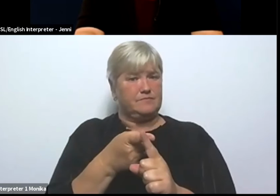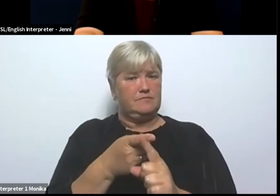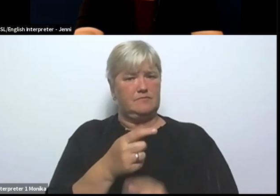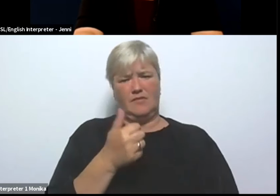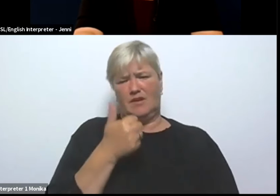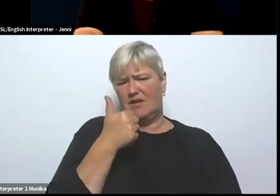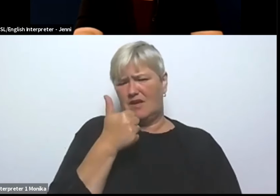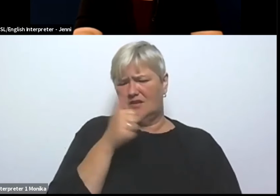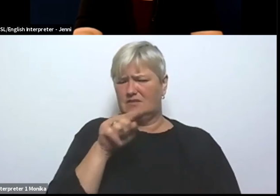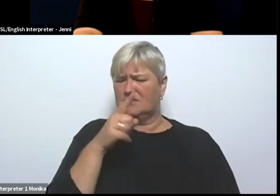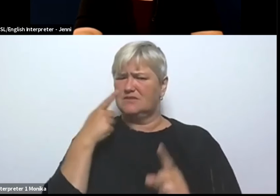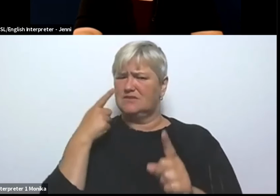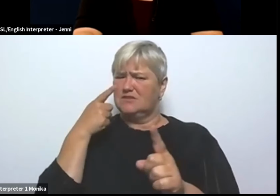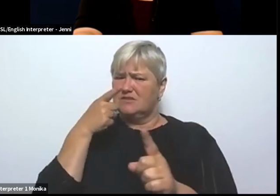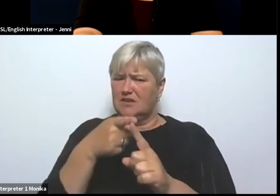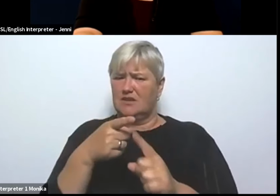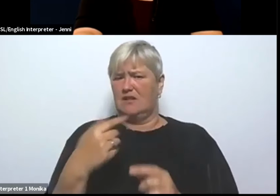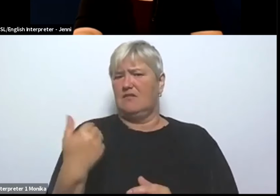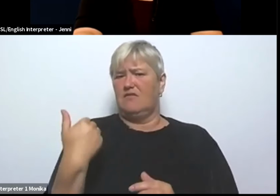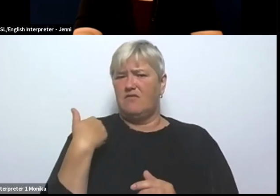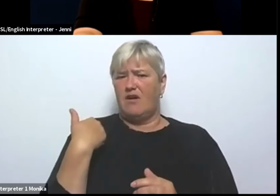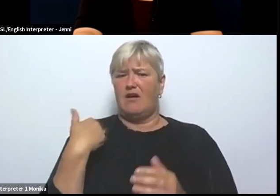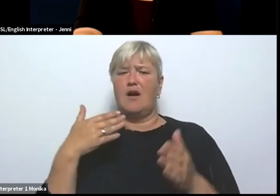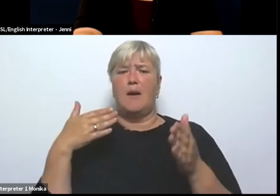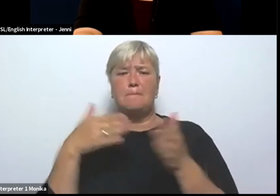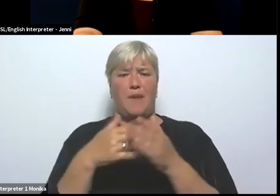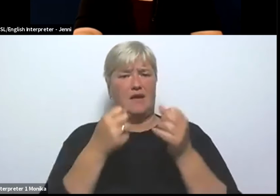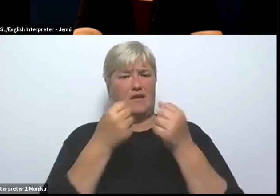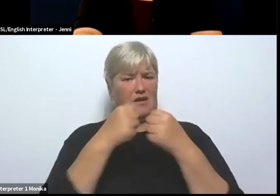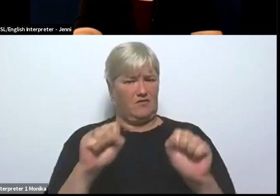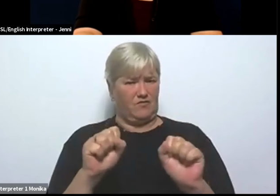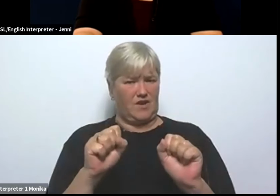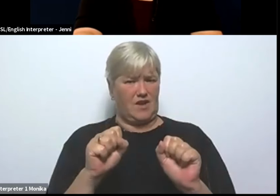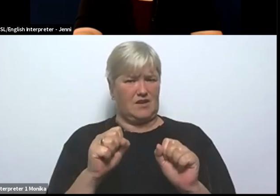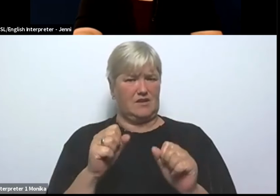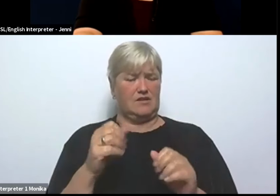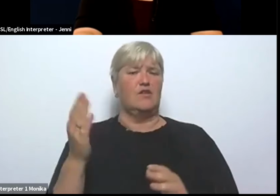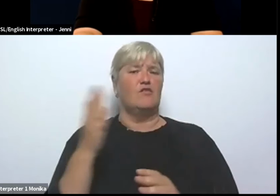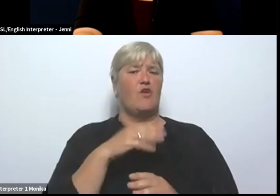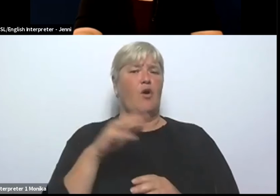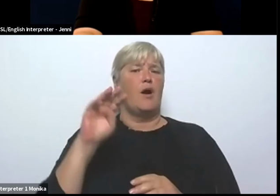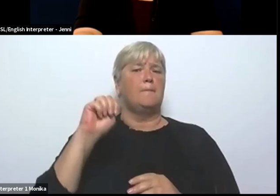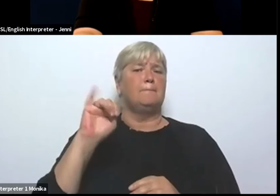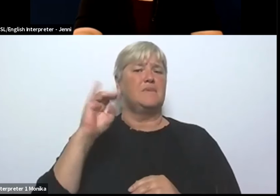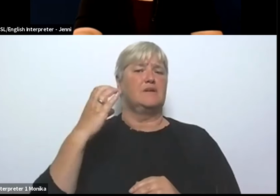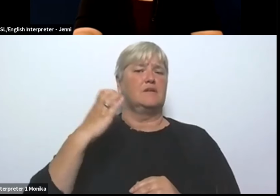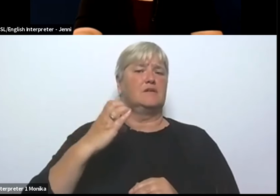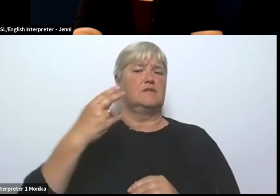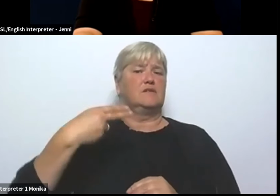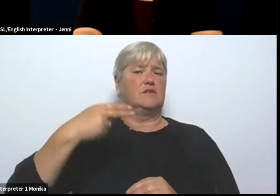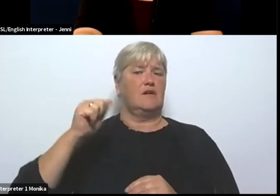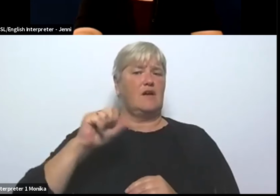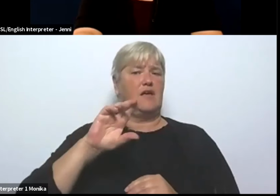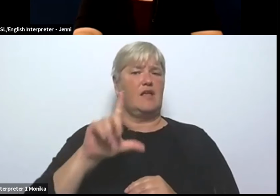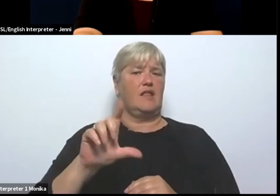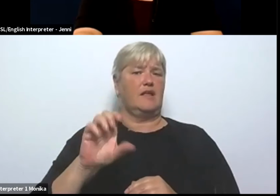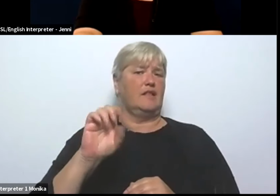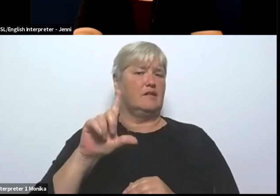eines der Ziele dort ist auch die Barrierefreiheit. Jetzt haben wir vorher Michael Wahl gehört, der hat gesagt, ja, Barrierefreiheit ist eine